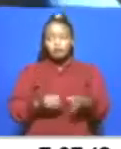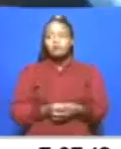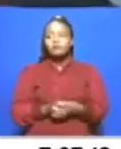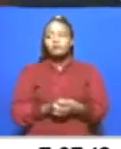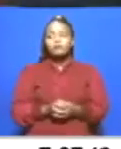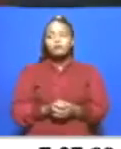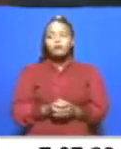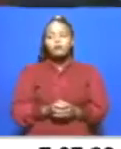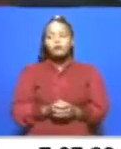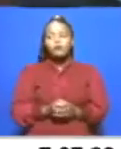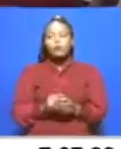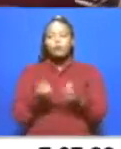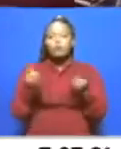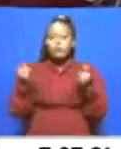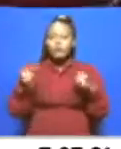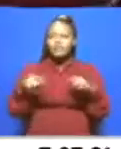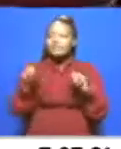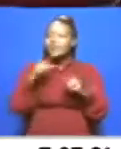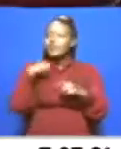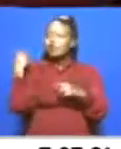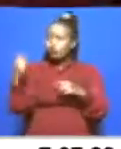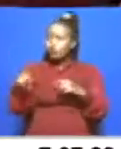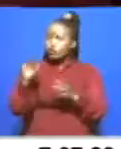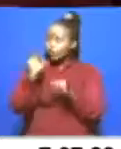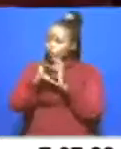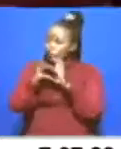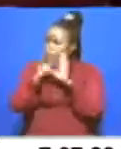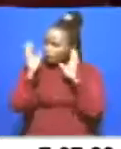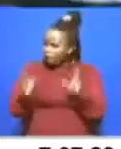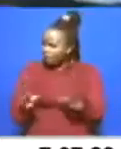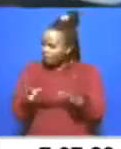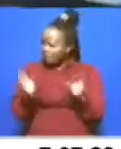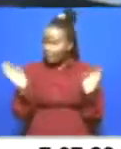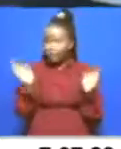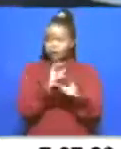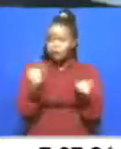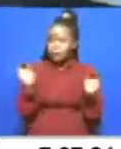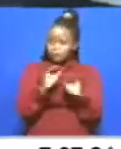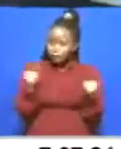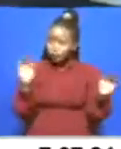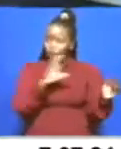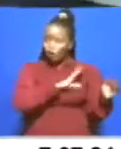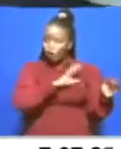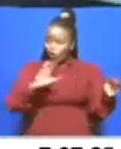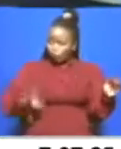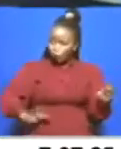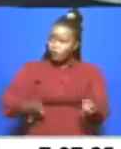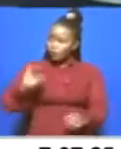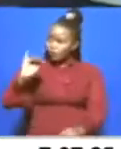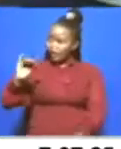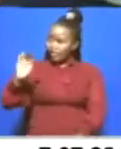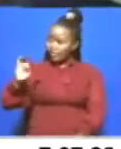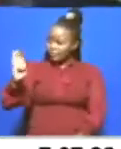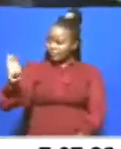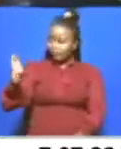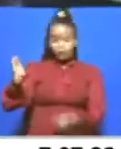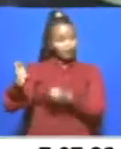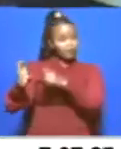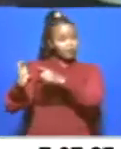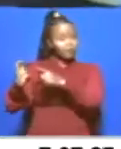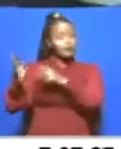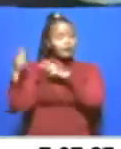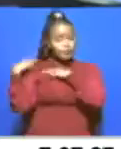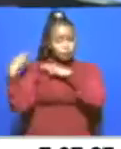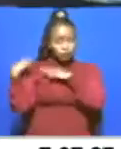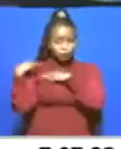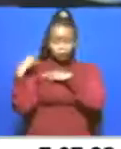Musicheze kura ya Wakenya. IEBC ndiye imepewa jukumu la kikatiba la kusimamia kura.